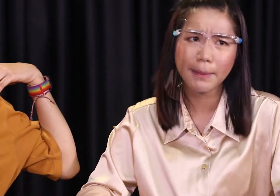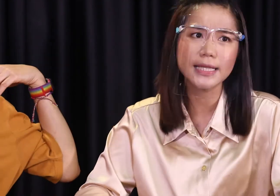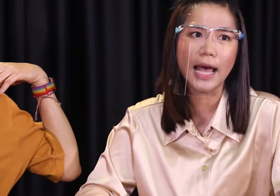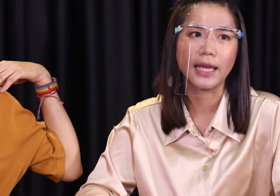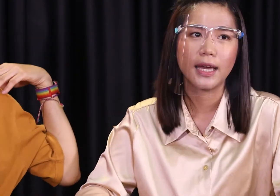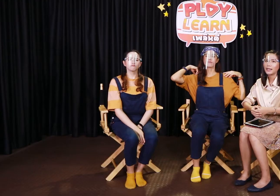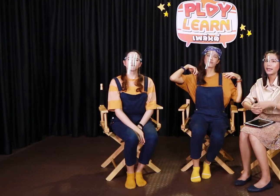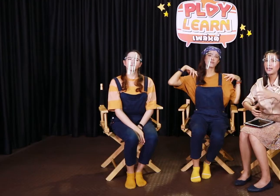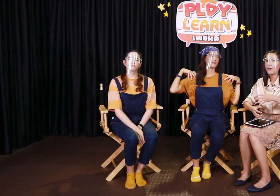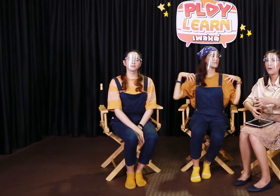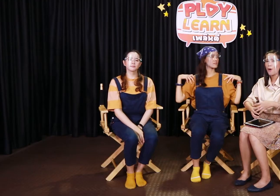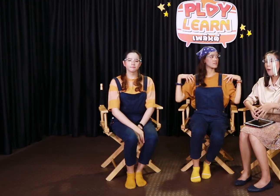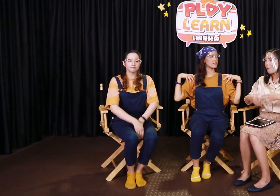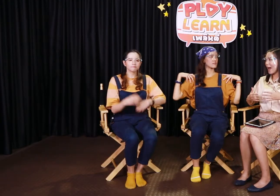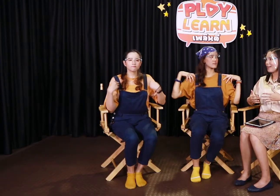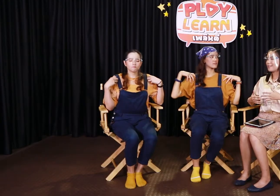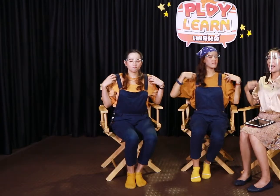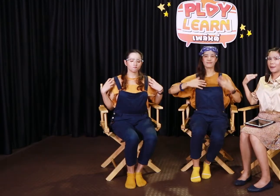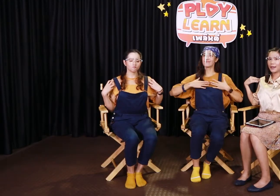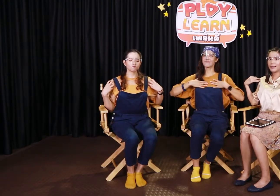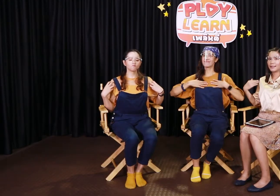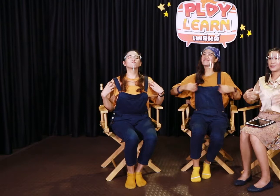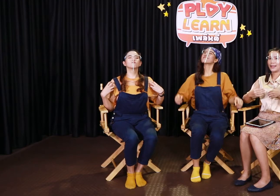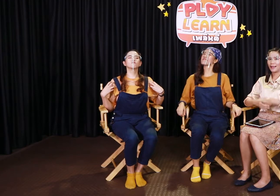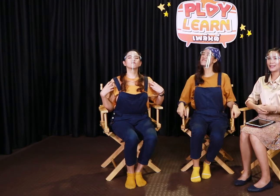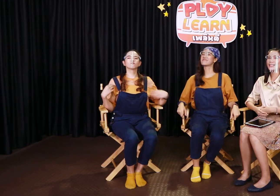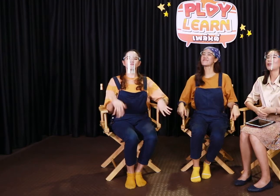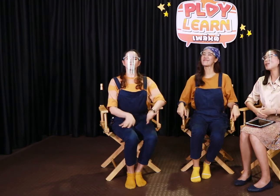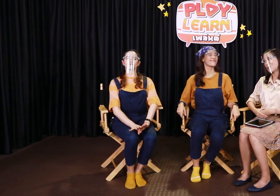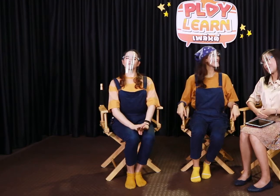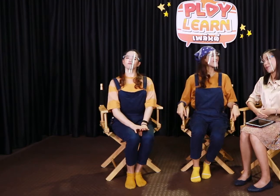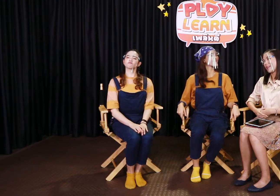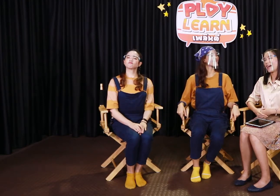ที่ไม่มั่นใจการที่เราอกผายไหล่พึงหลังตึ